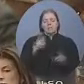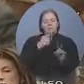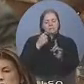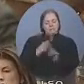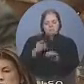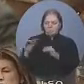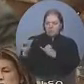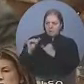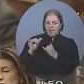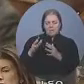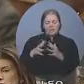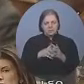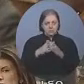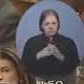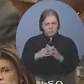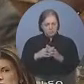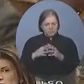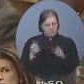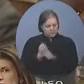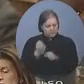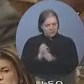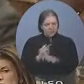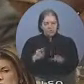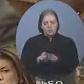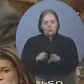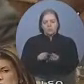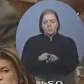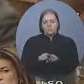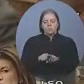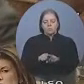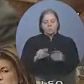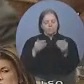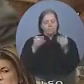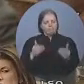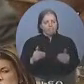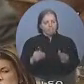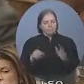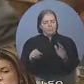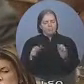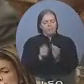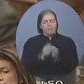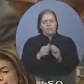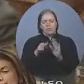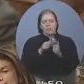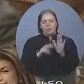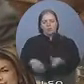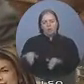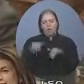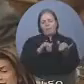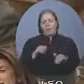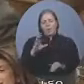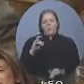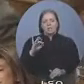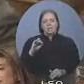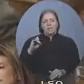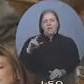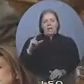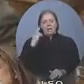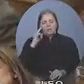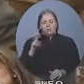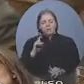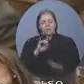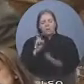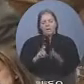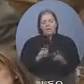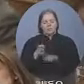des États-Unis. On va à l'avant avec une norme continentale pour les émissions de gaz à effet de serre